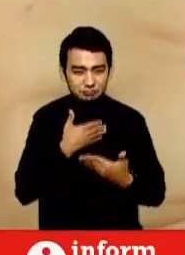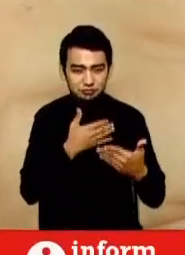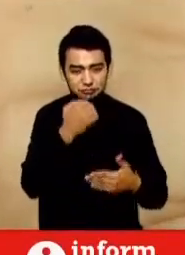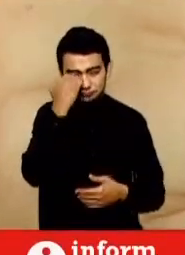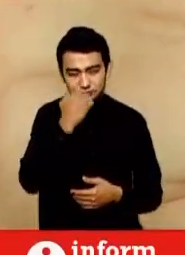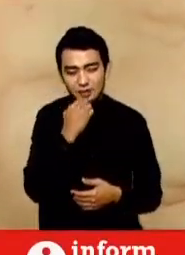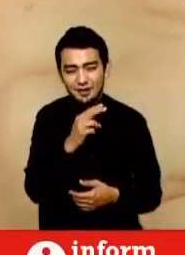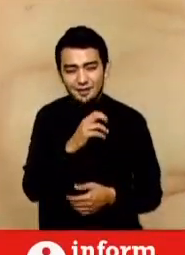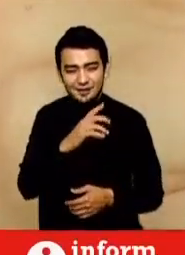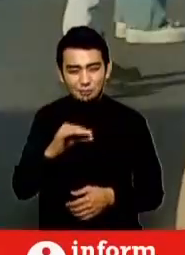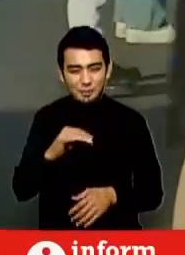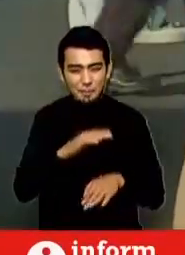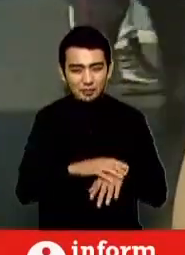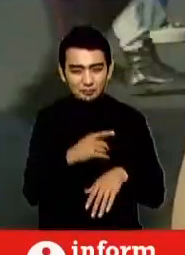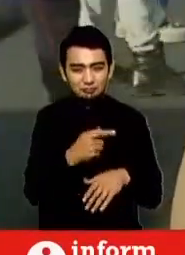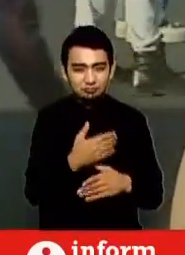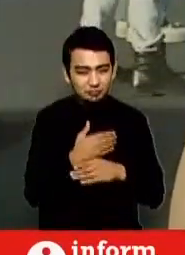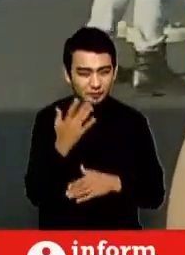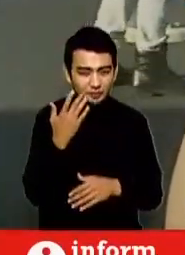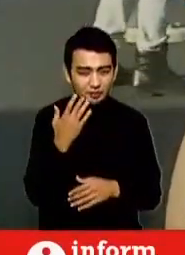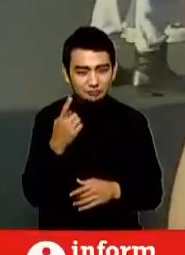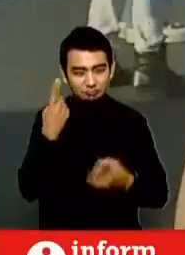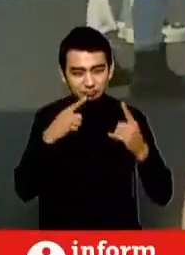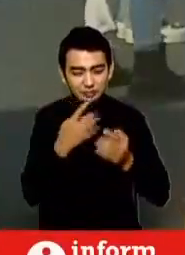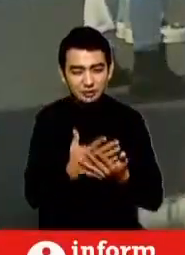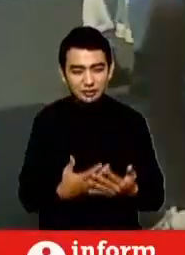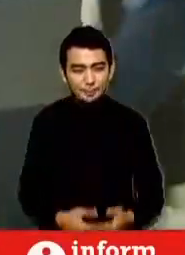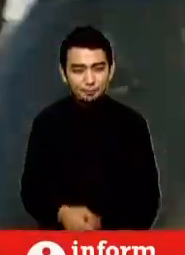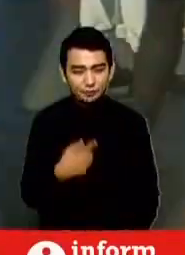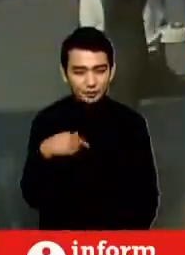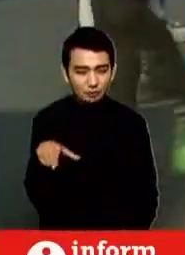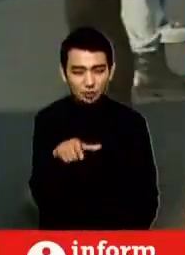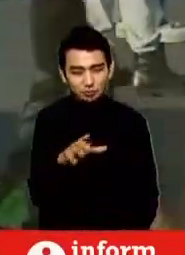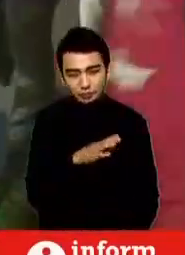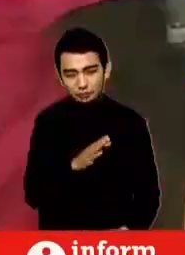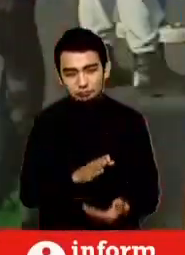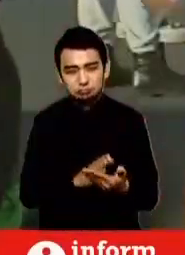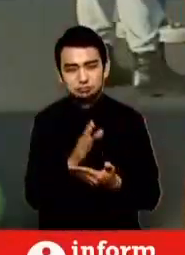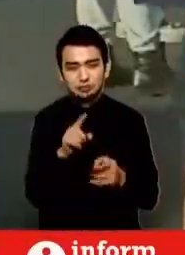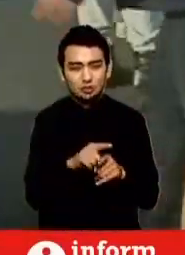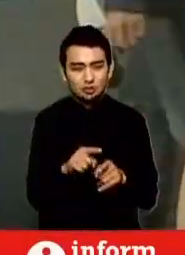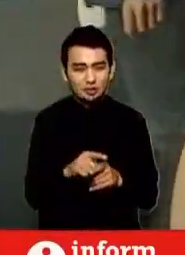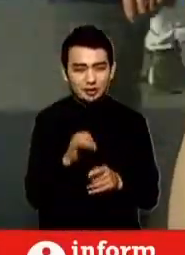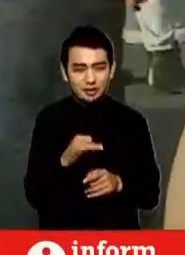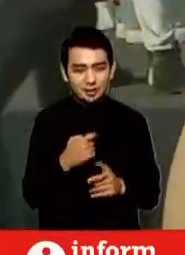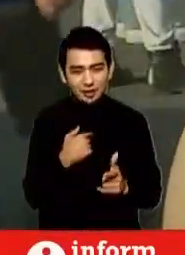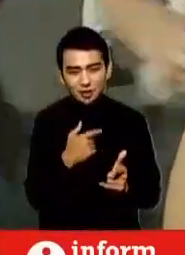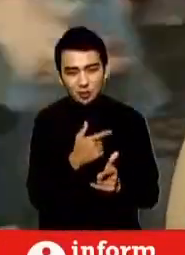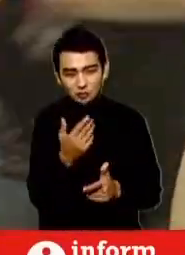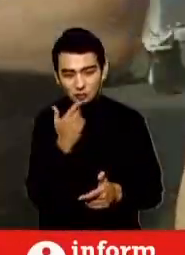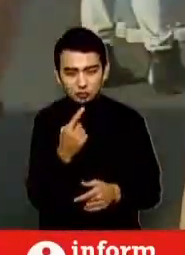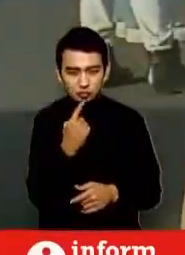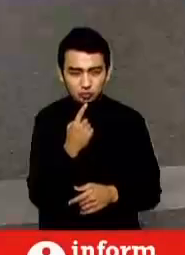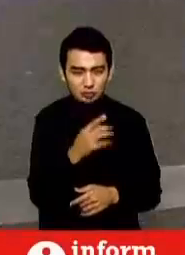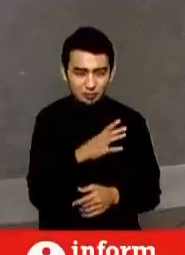такое масштабное мероприятие. В Уральске у нас плоская трасса, а тут были подъемы, в принципе, к ним вообще не готов. И было